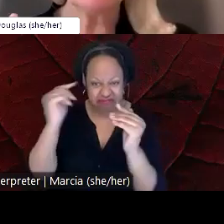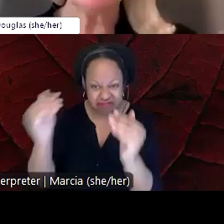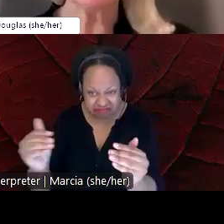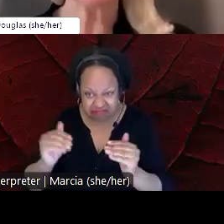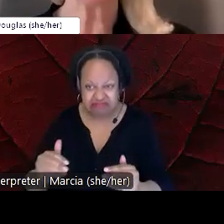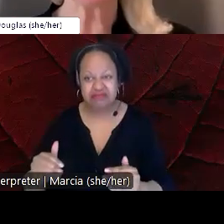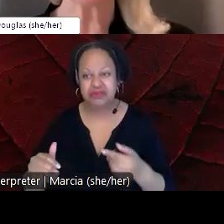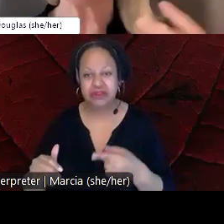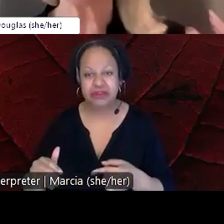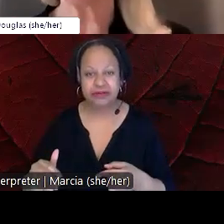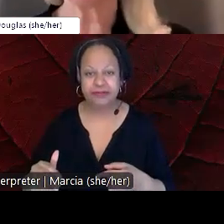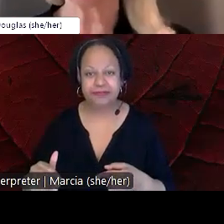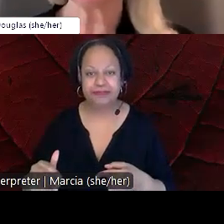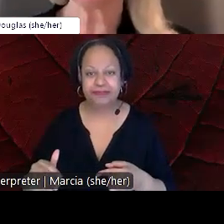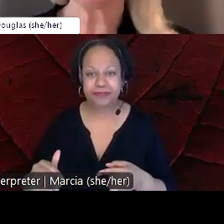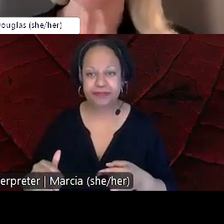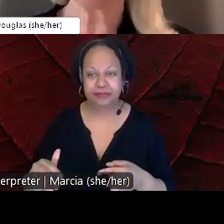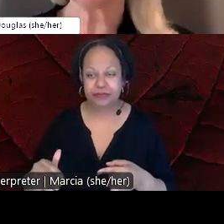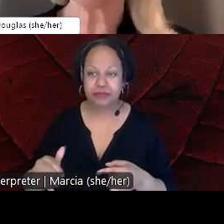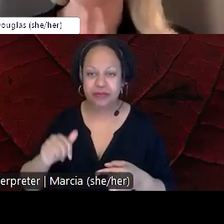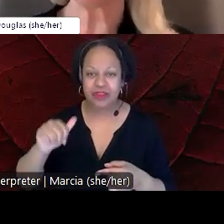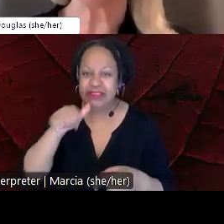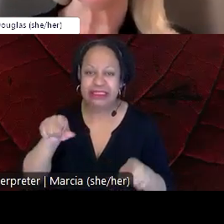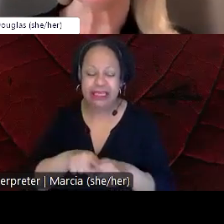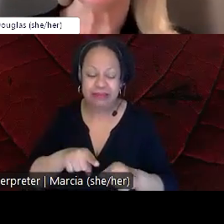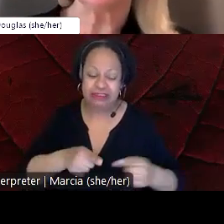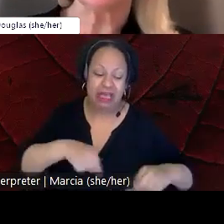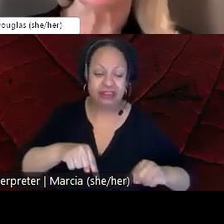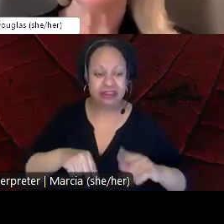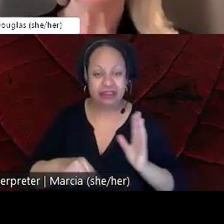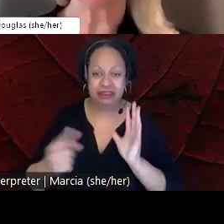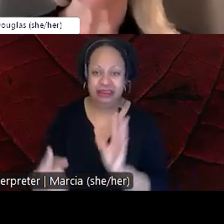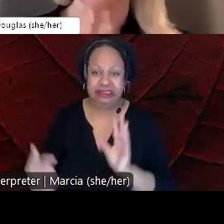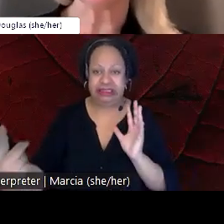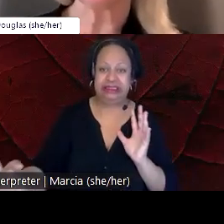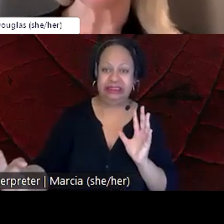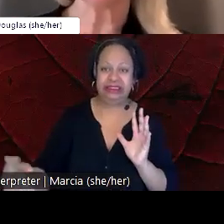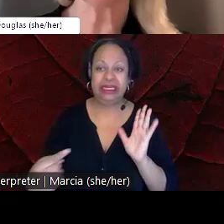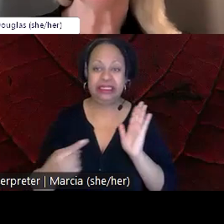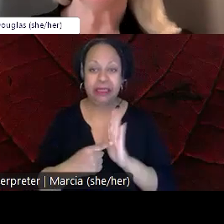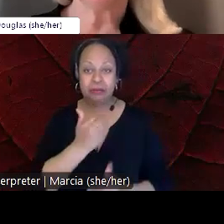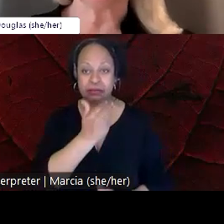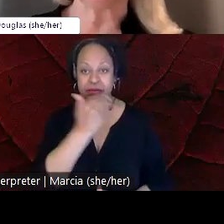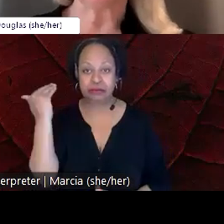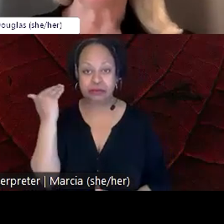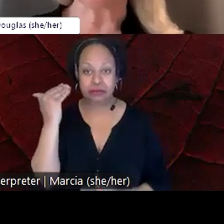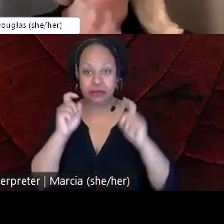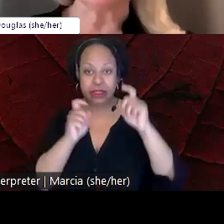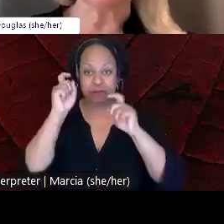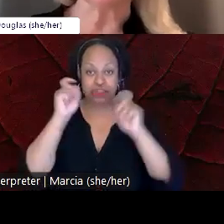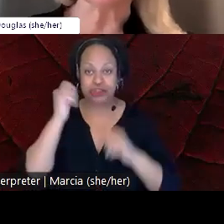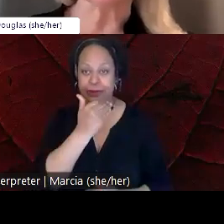moins que nous. Une personne, donc, qui a pas d'émotion, qui est semblable à un ordinateur, qui